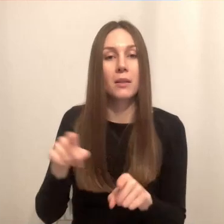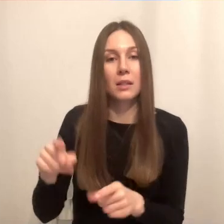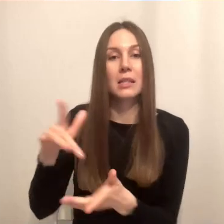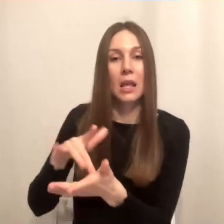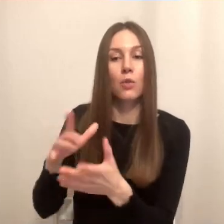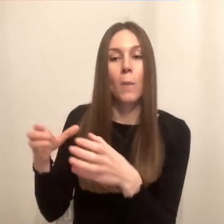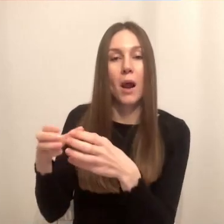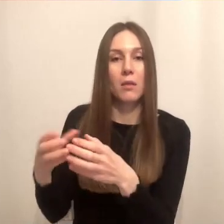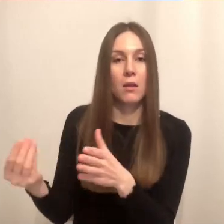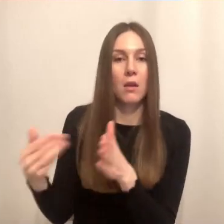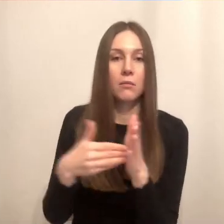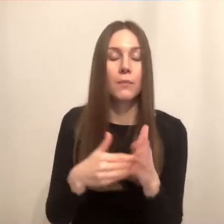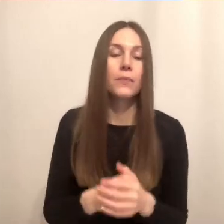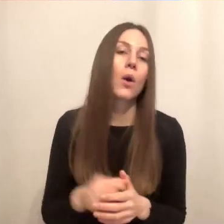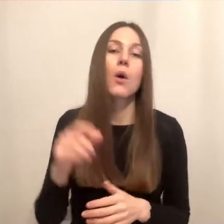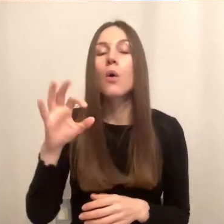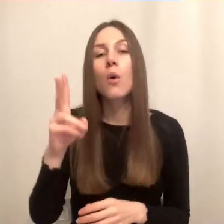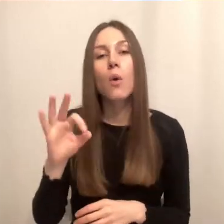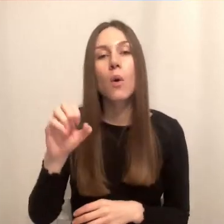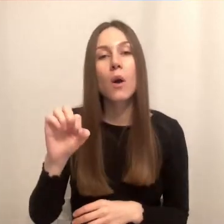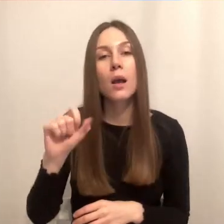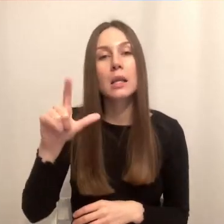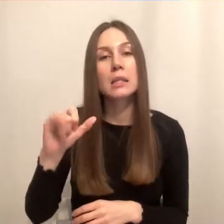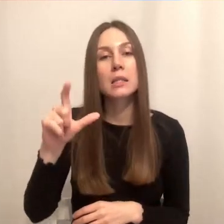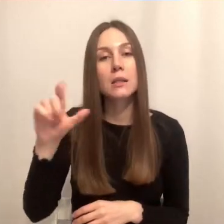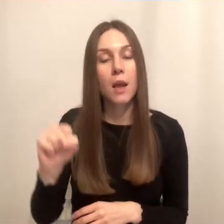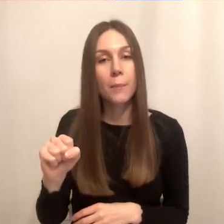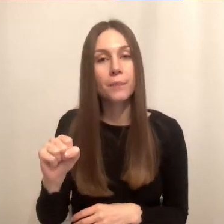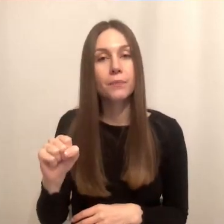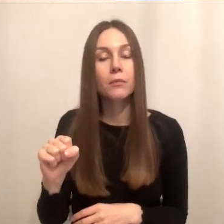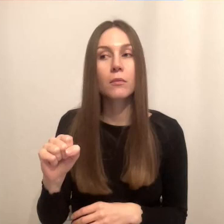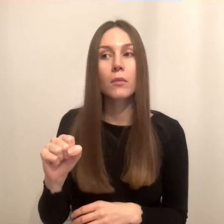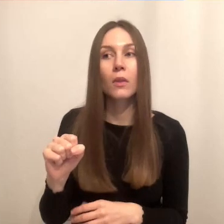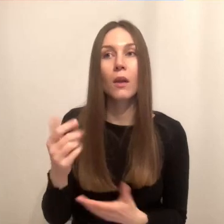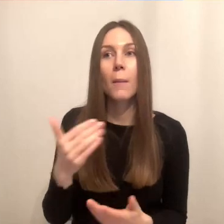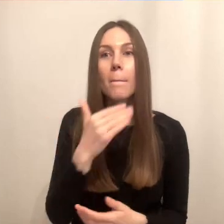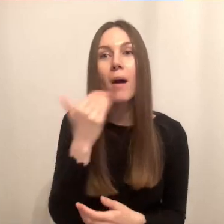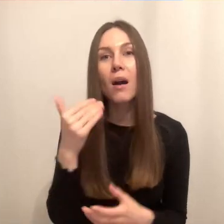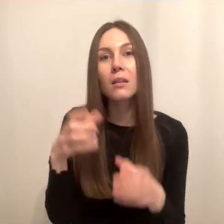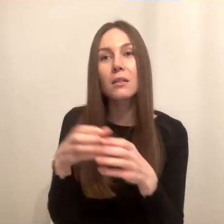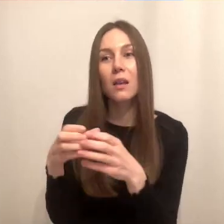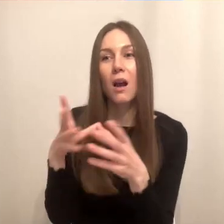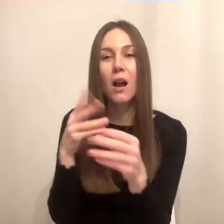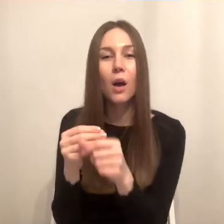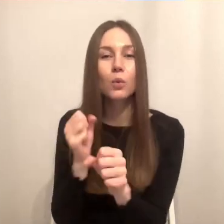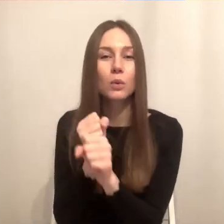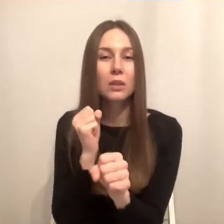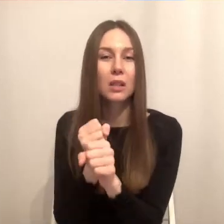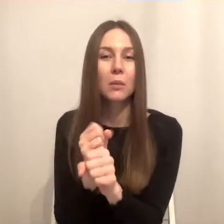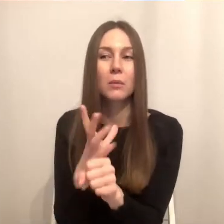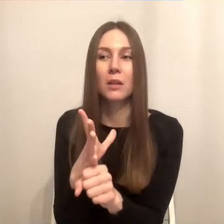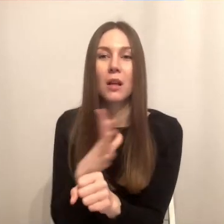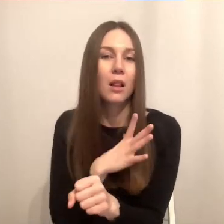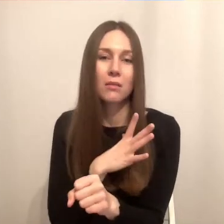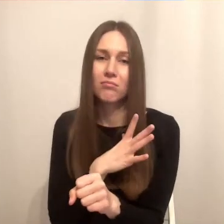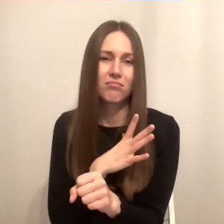Dėl koalicijos, tai tikrai nėra partijų, su kuriom negalėtume dirbti, galbūt yra žmonės, su kuriais būtų sunku